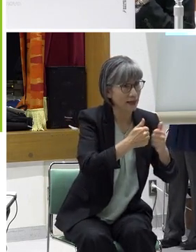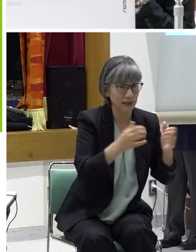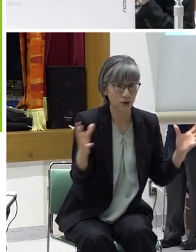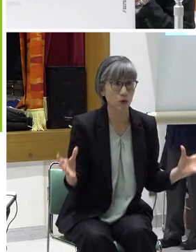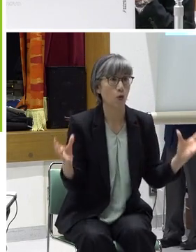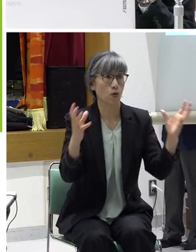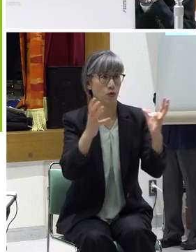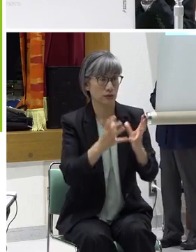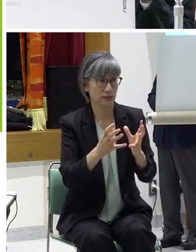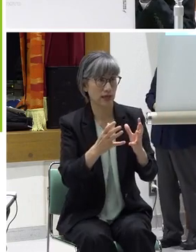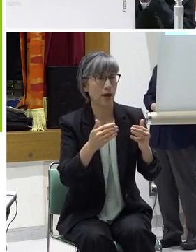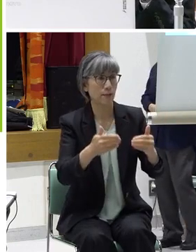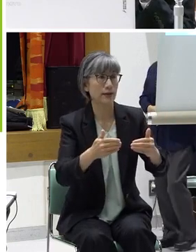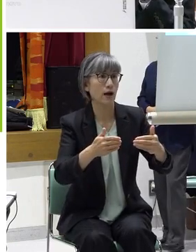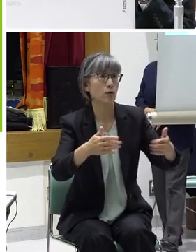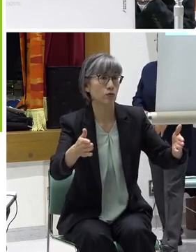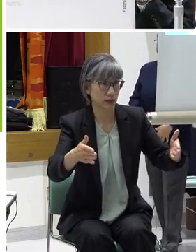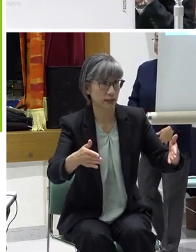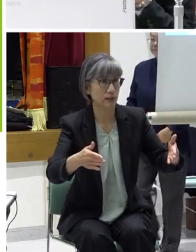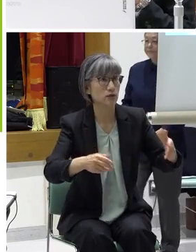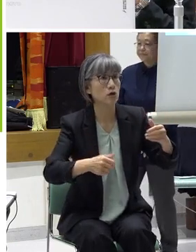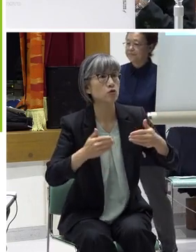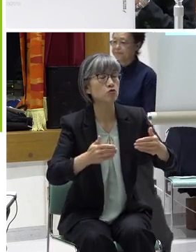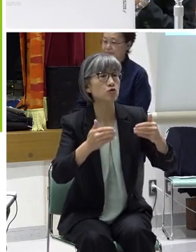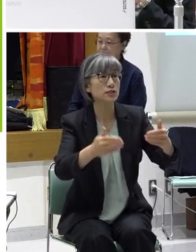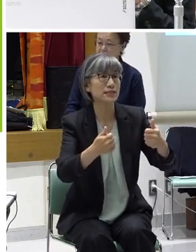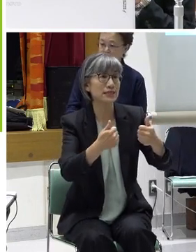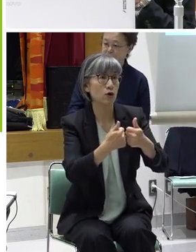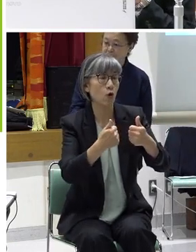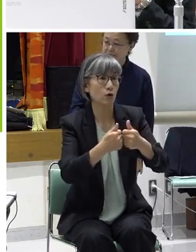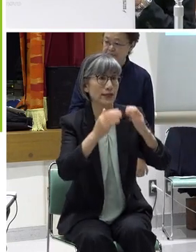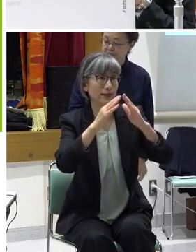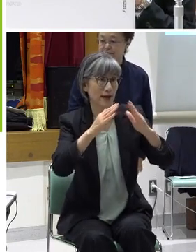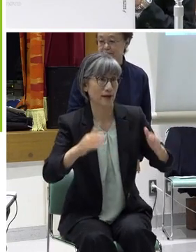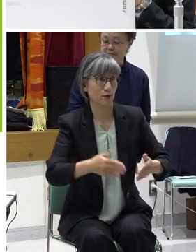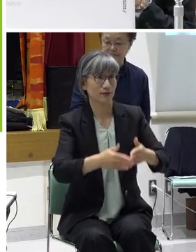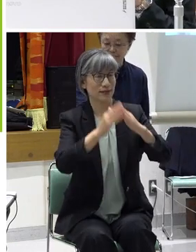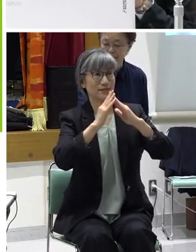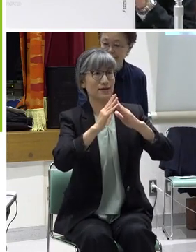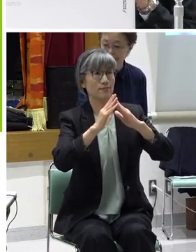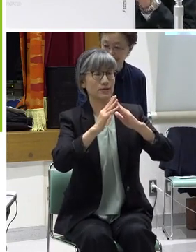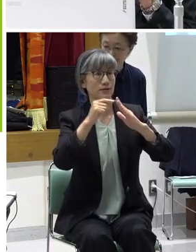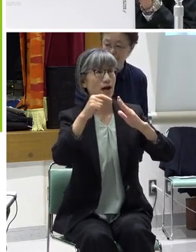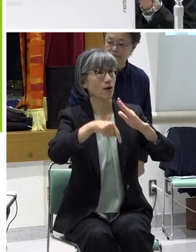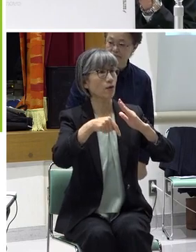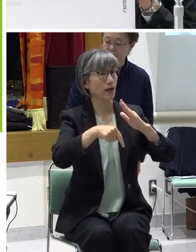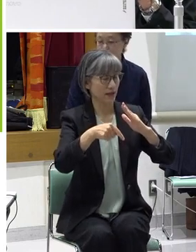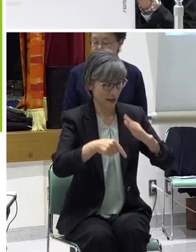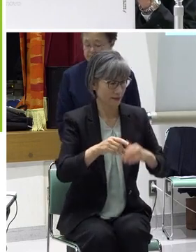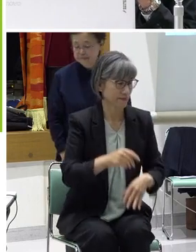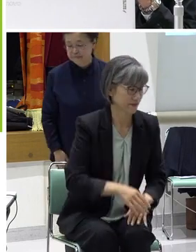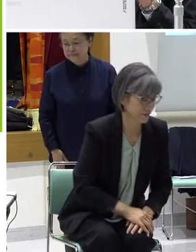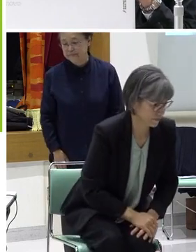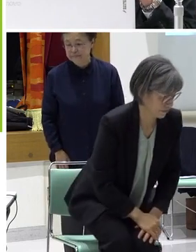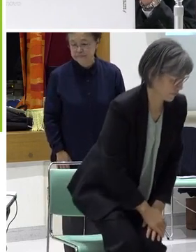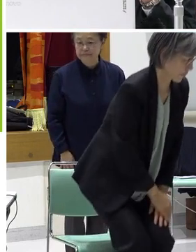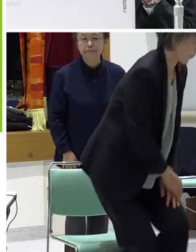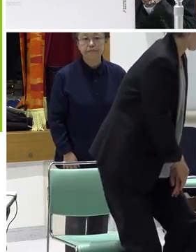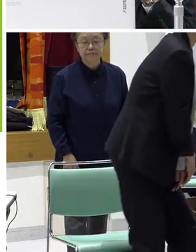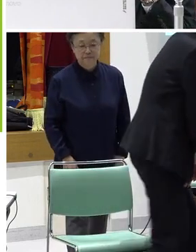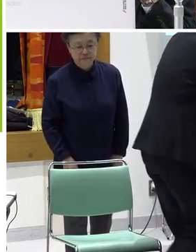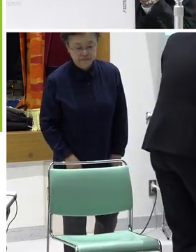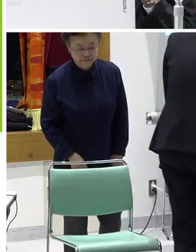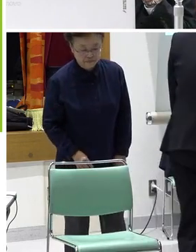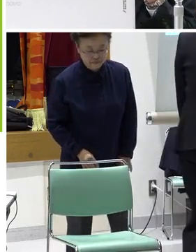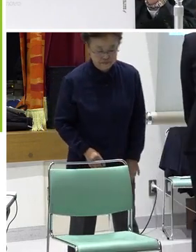リー推進協議会を立ち上げました。この協議会によって今後吹田市のバリアフリー事業を